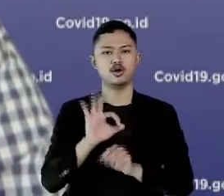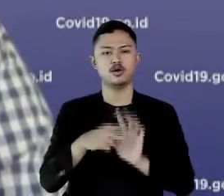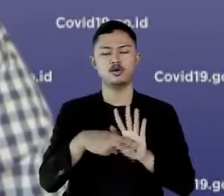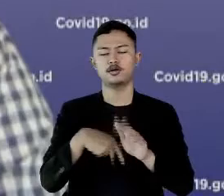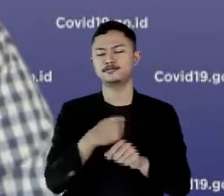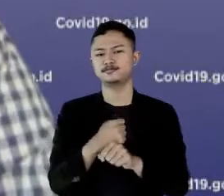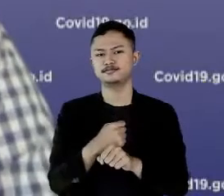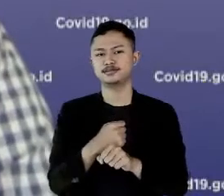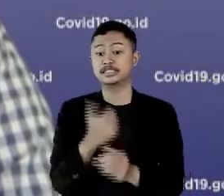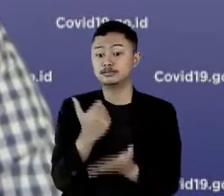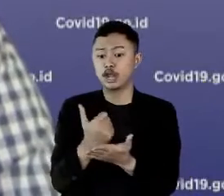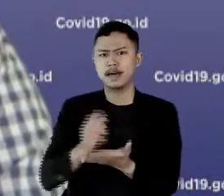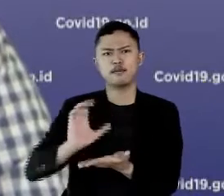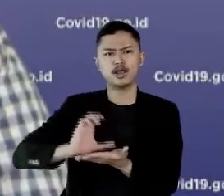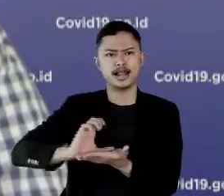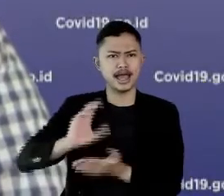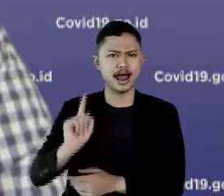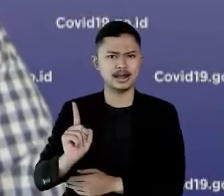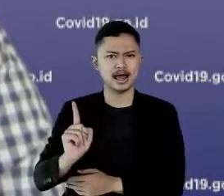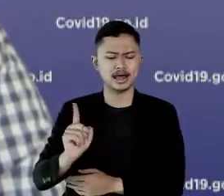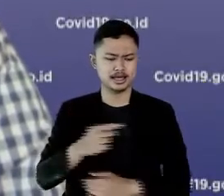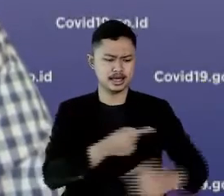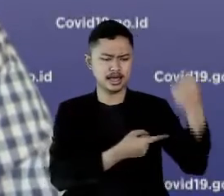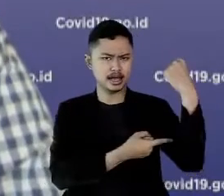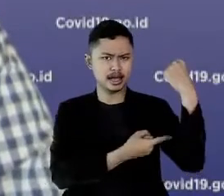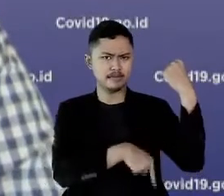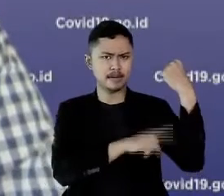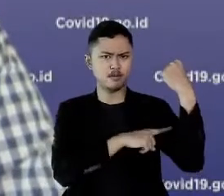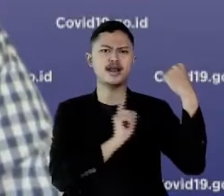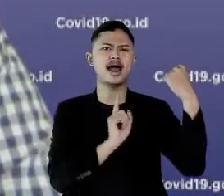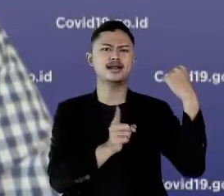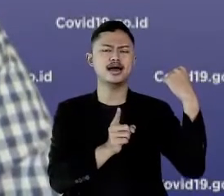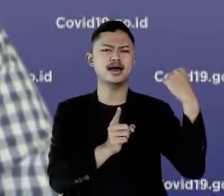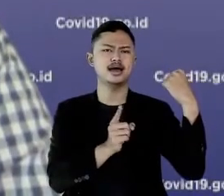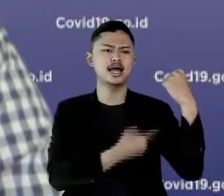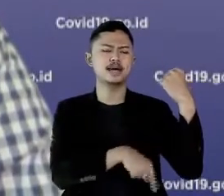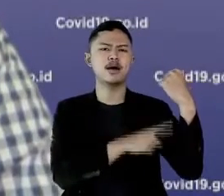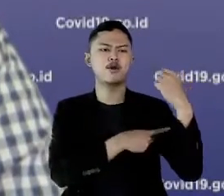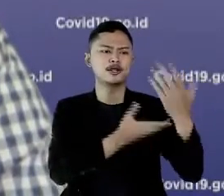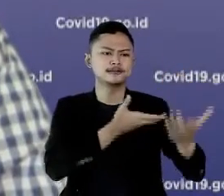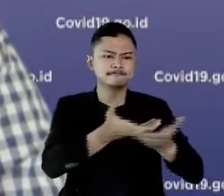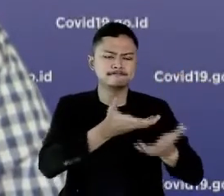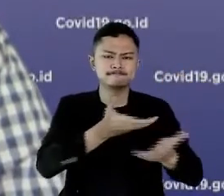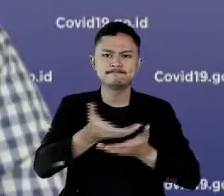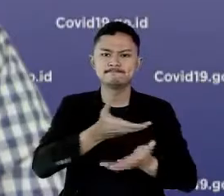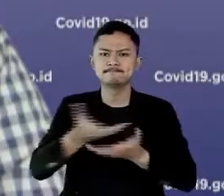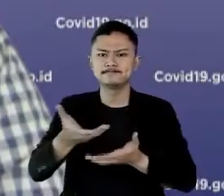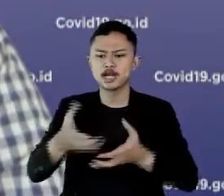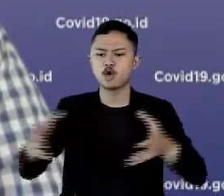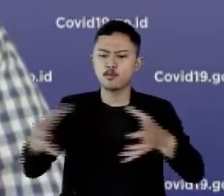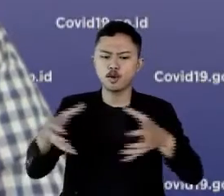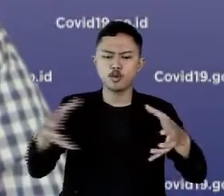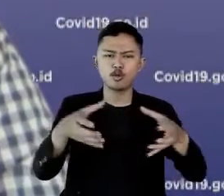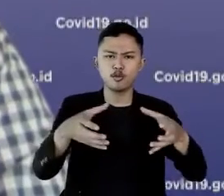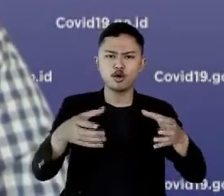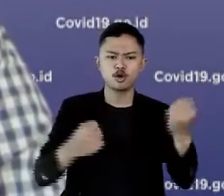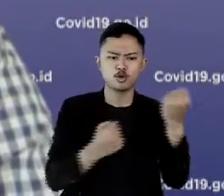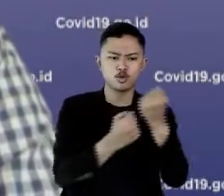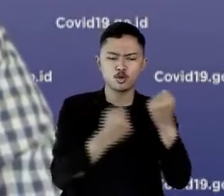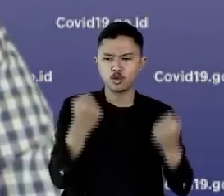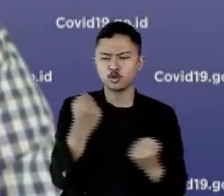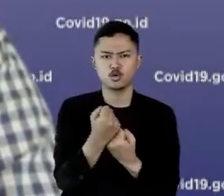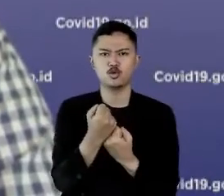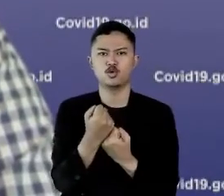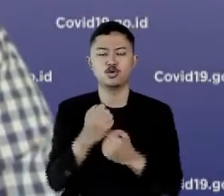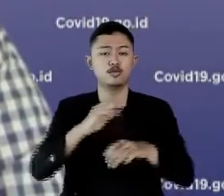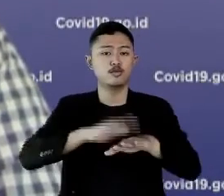modalnya, kalau saya katakan. Ya, kita punya modal sosial, punya kolektivitas, punya yang